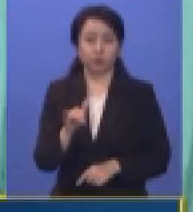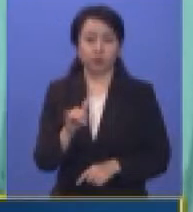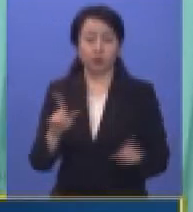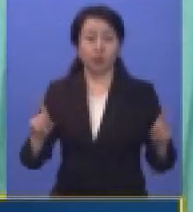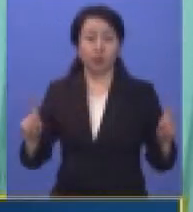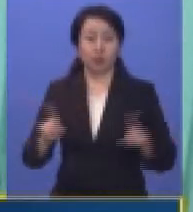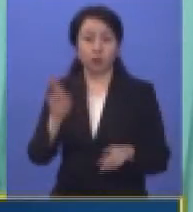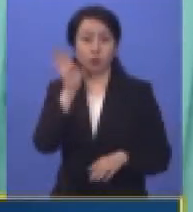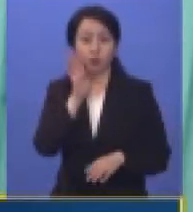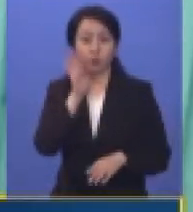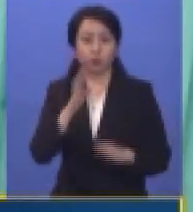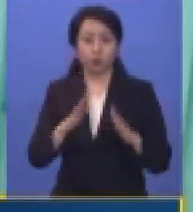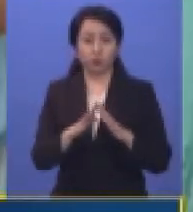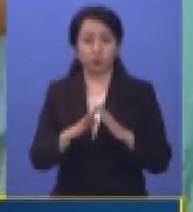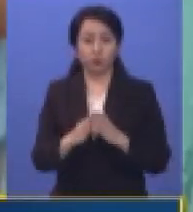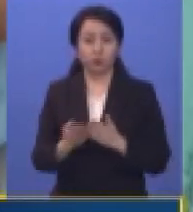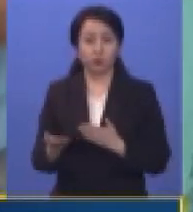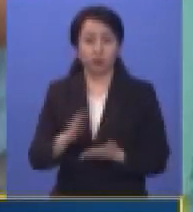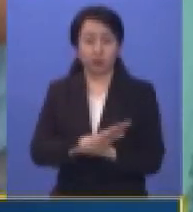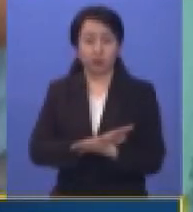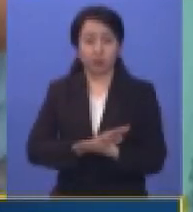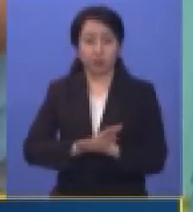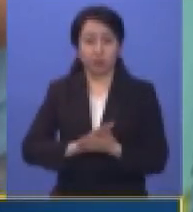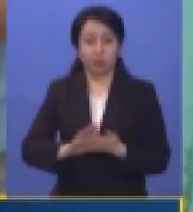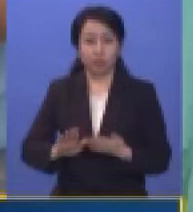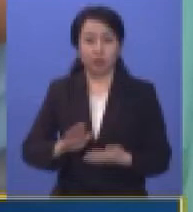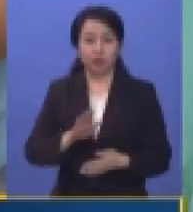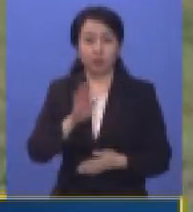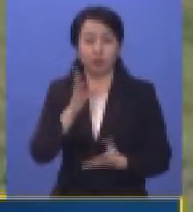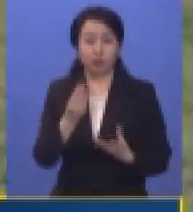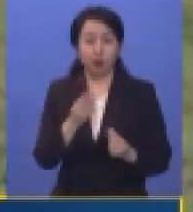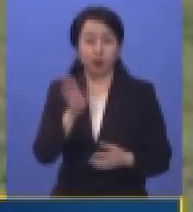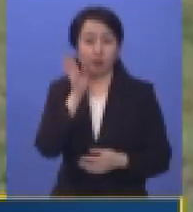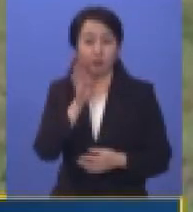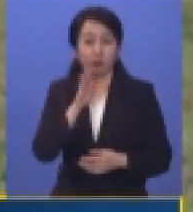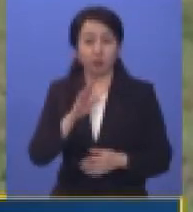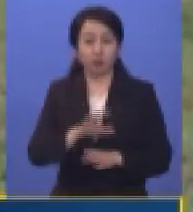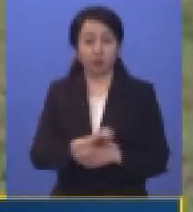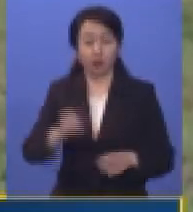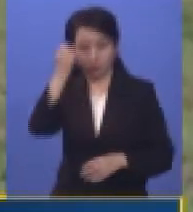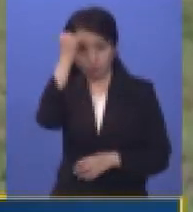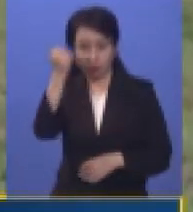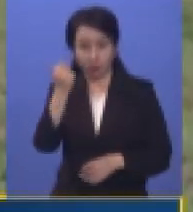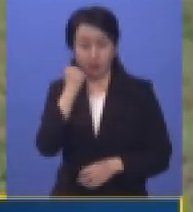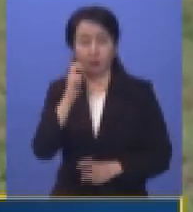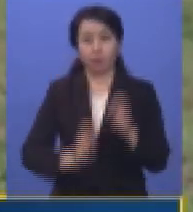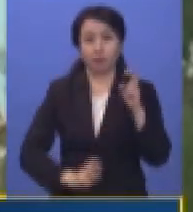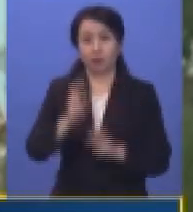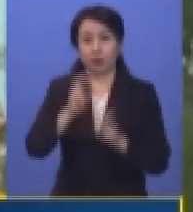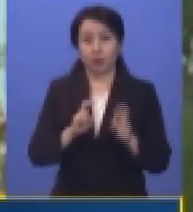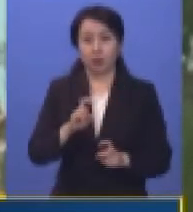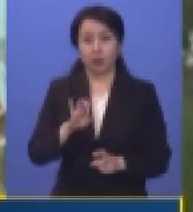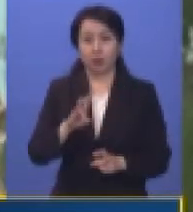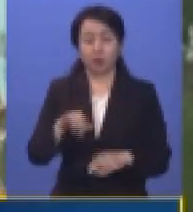что воду провели в дом. Чистая, пресная, хорошая вода, мягкая. Жители выражают большую благодарность предприятию Есильсу